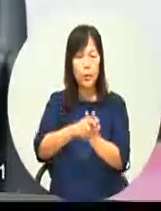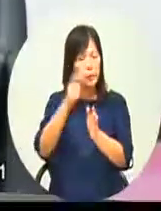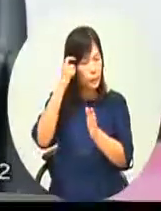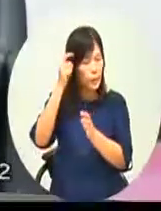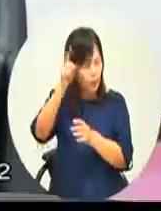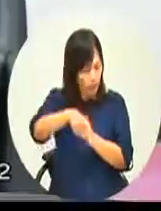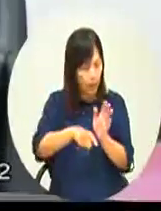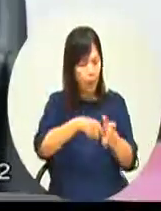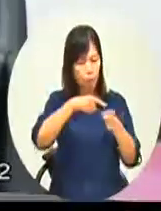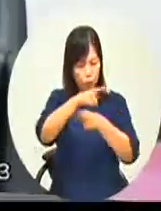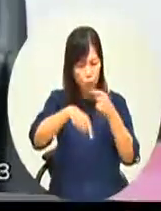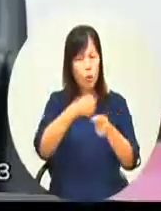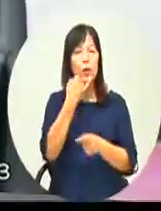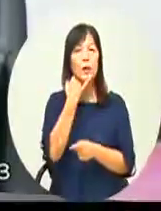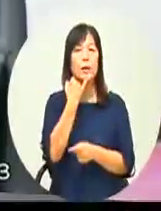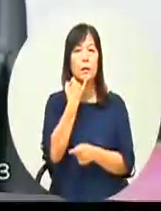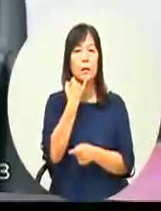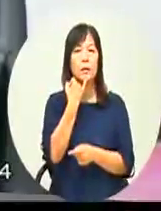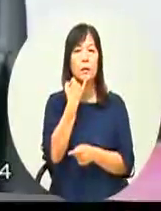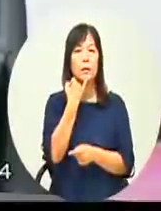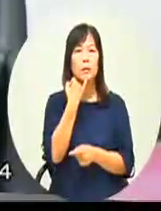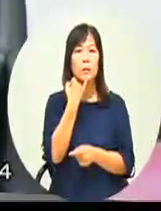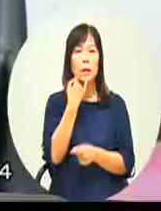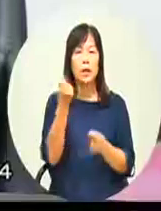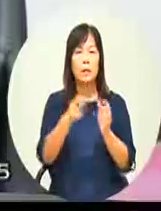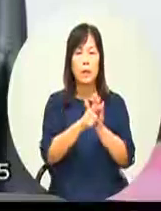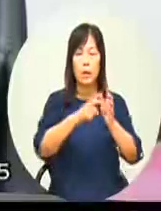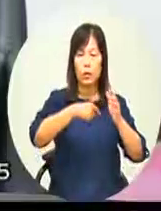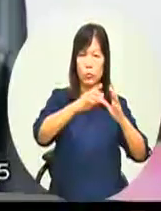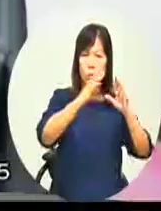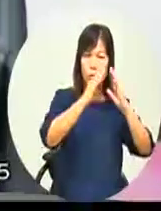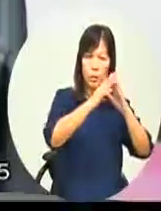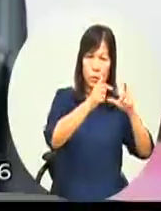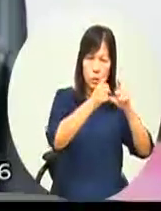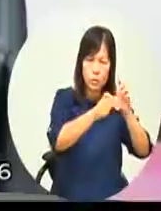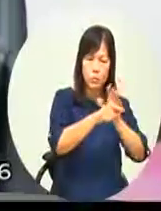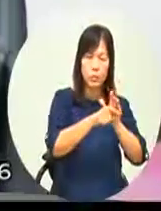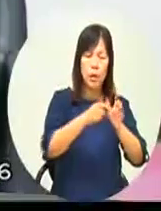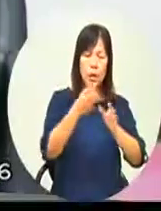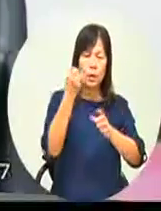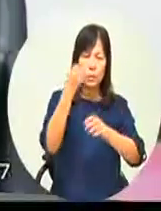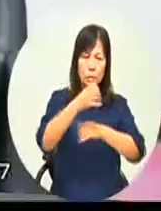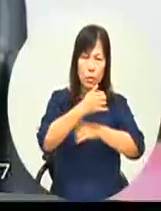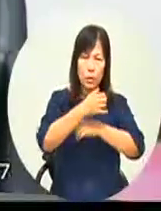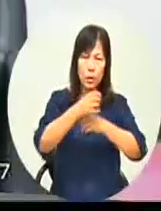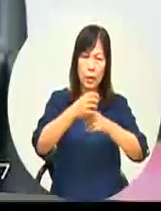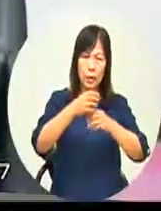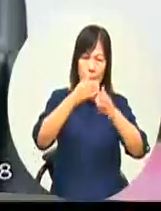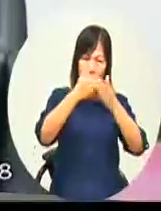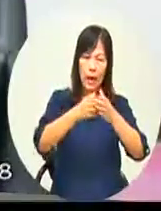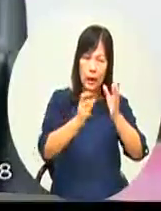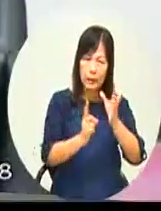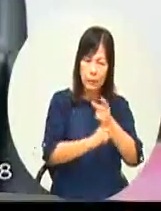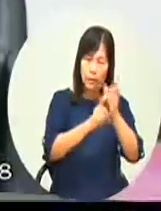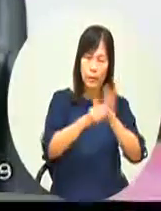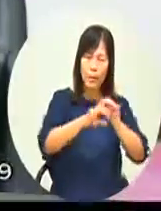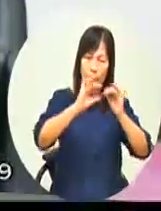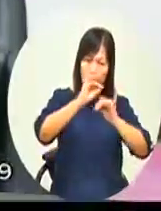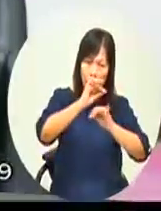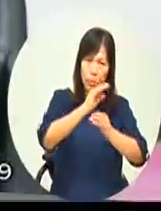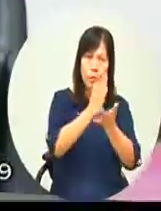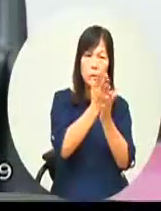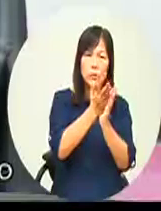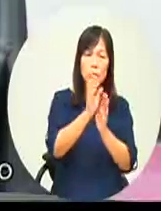做一个转运。比如说要到市区来，要到新庄一路、巨大汉神，或者是到百货公司，或到我们